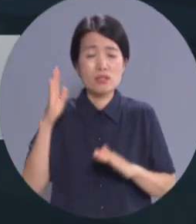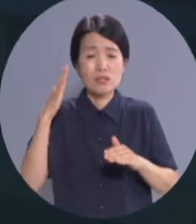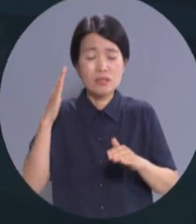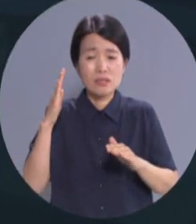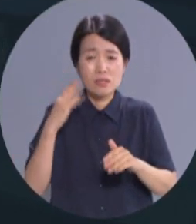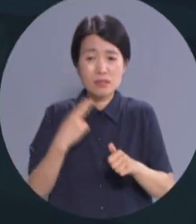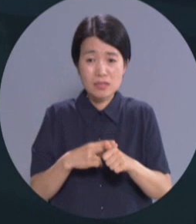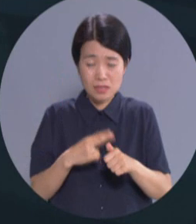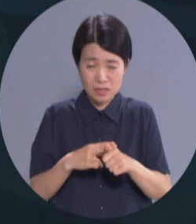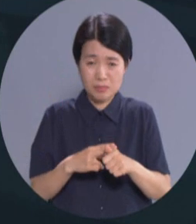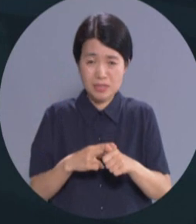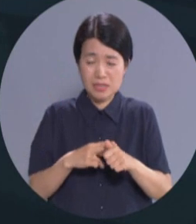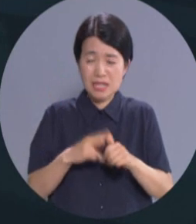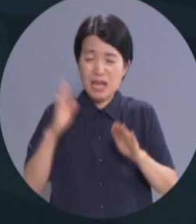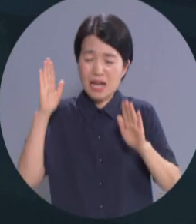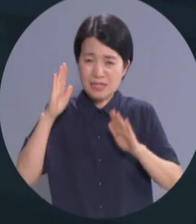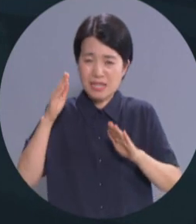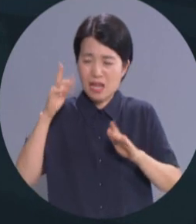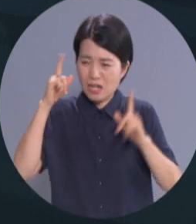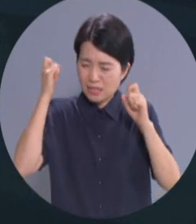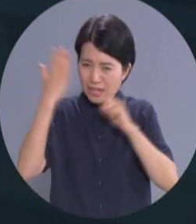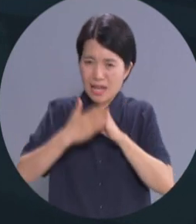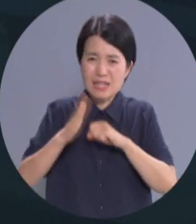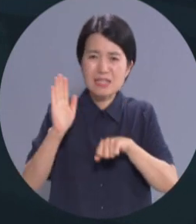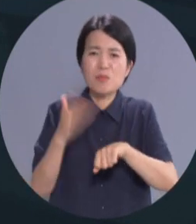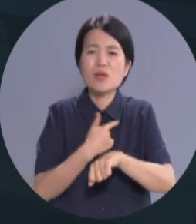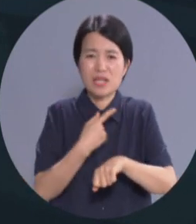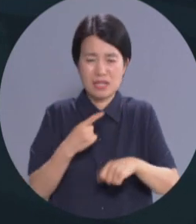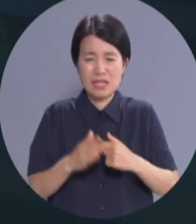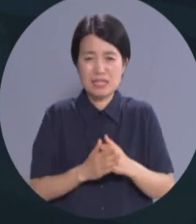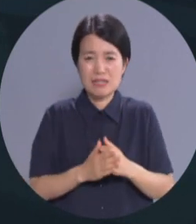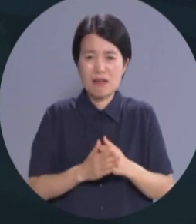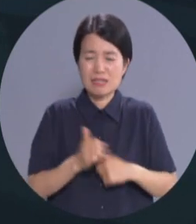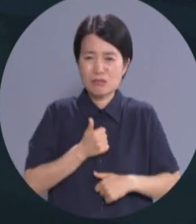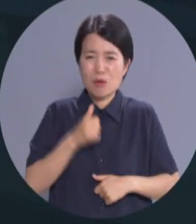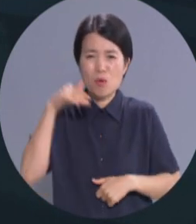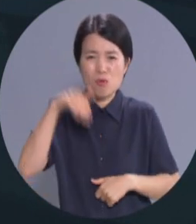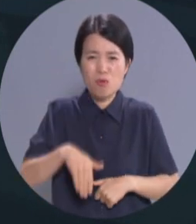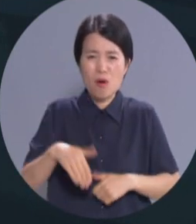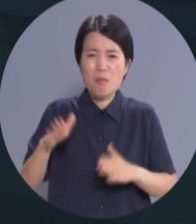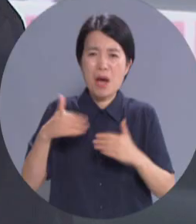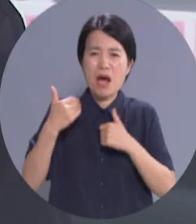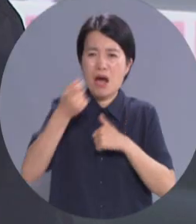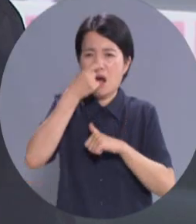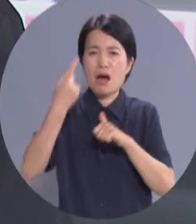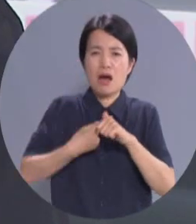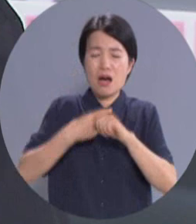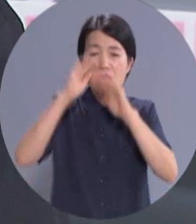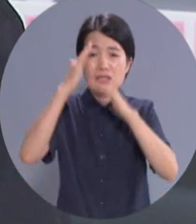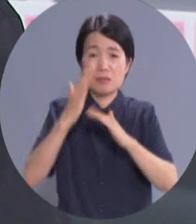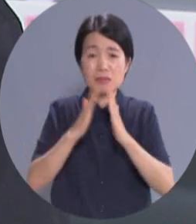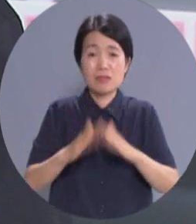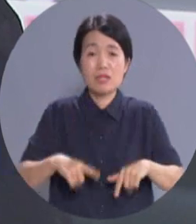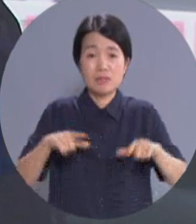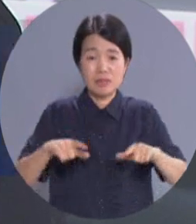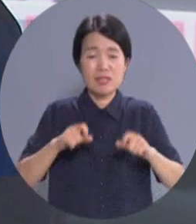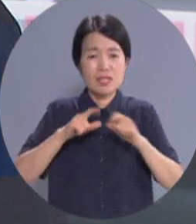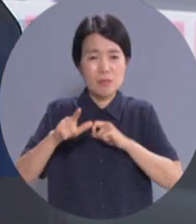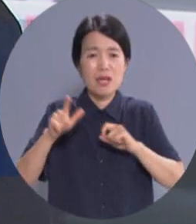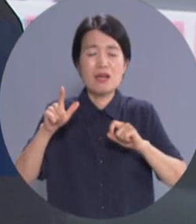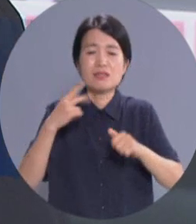아이 사진을 잘 찍어주지 않아 아이의 자존감이 떨어졌다며 폭언했다는 내용 등입니다 전남지역에 많은